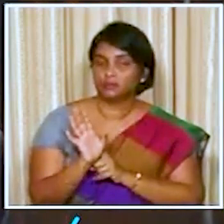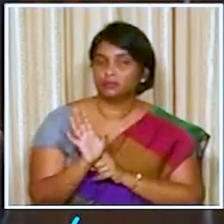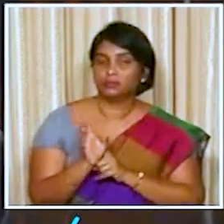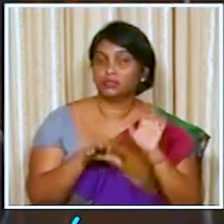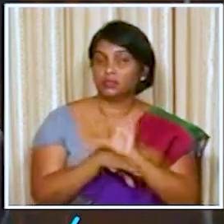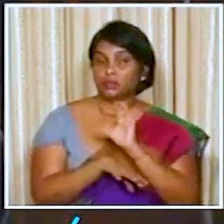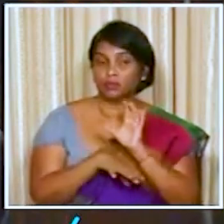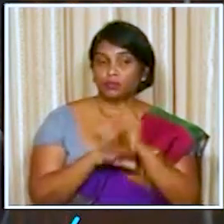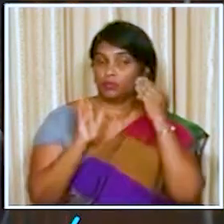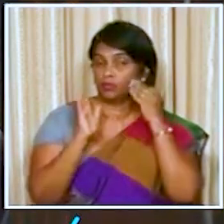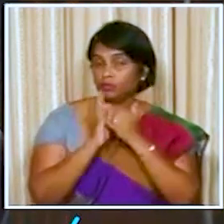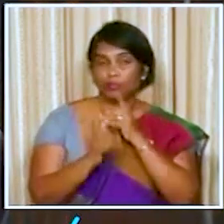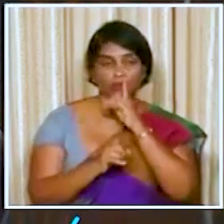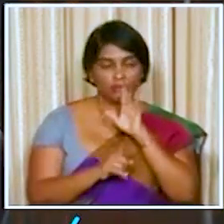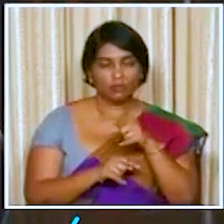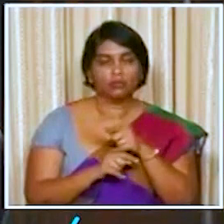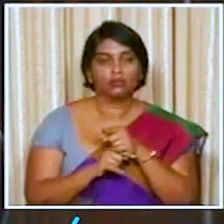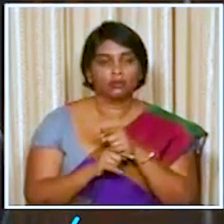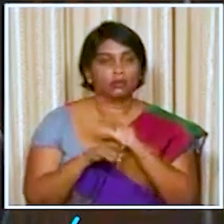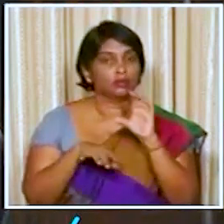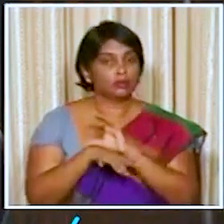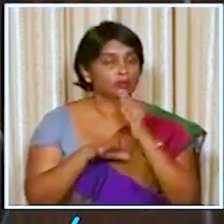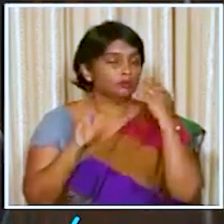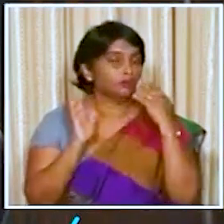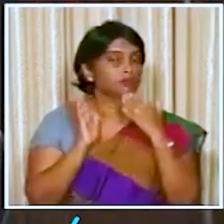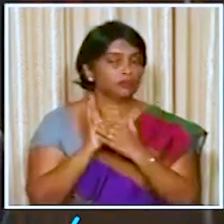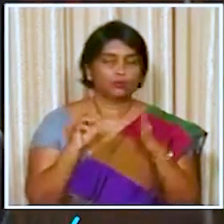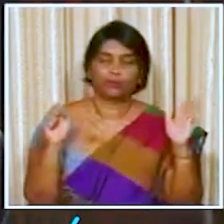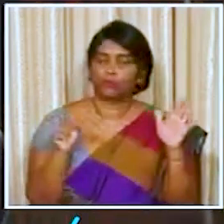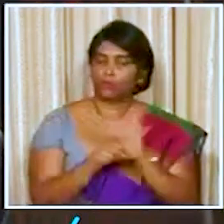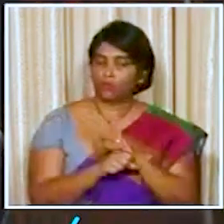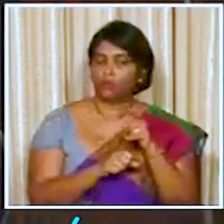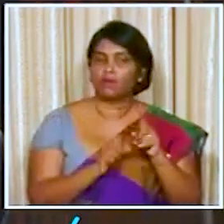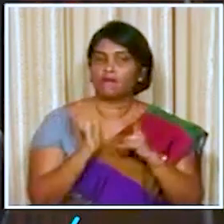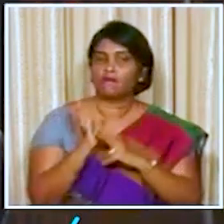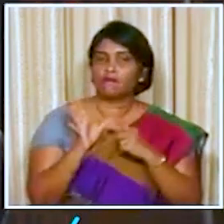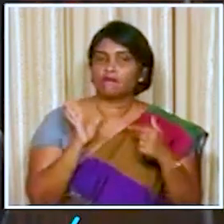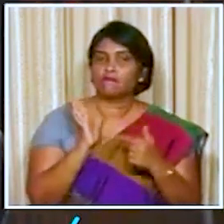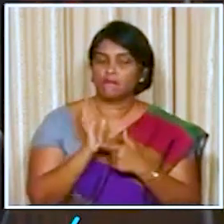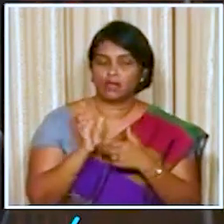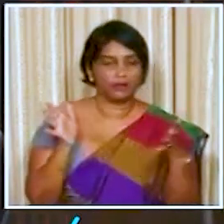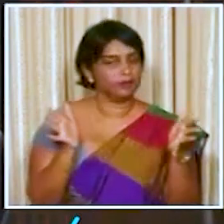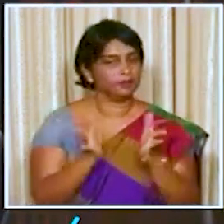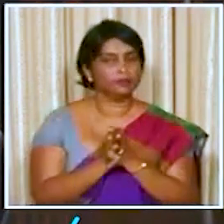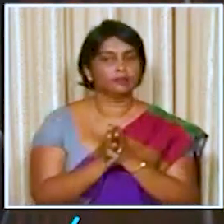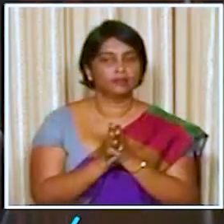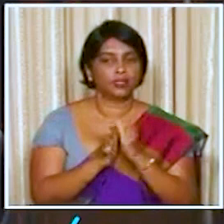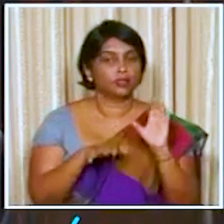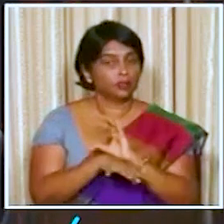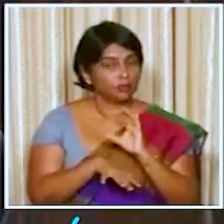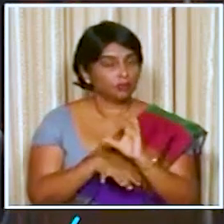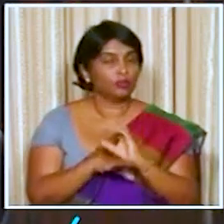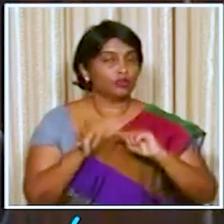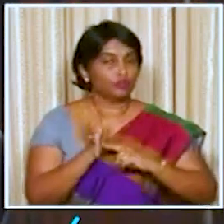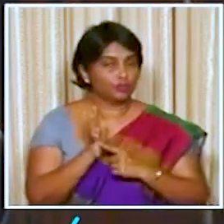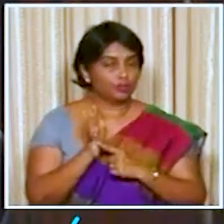පරිගණක දේවල් ගැන කතා කරනවා. පරිගණක ශාස්ත්‍රයේ සම්පූර්ණයෙන්ම වැඩබද්දට යටත් කරනවා. පරිගණක හා පරිගණක